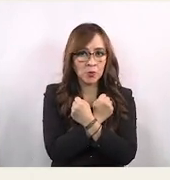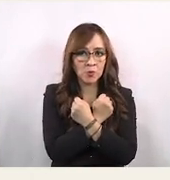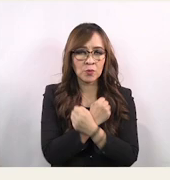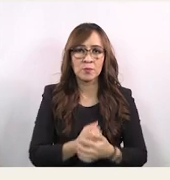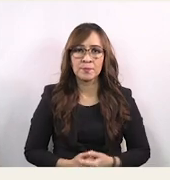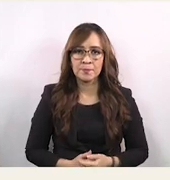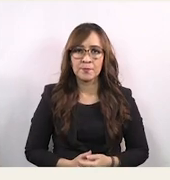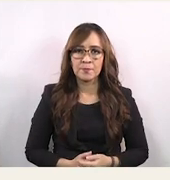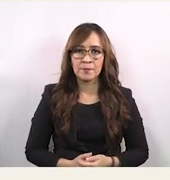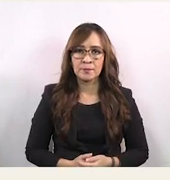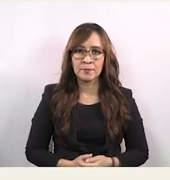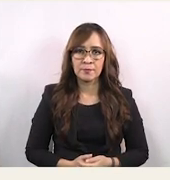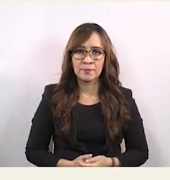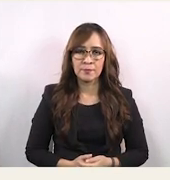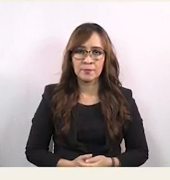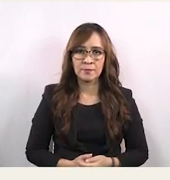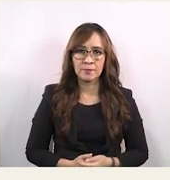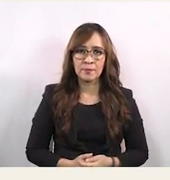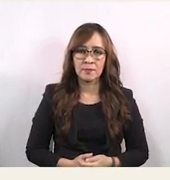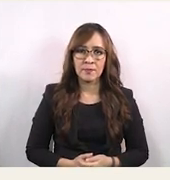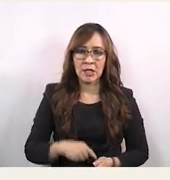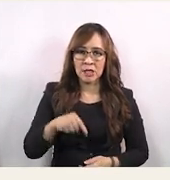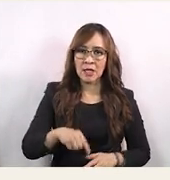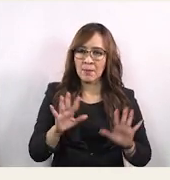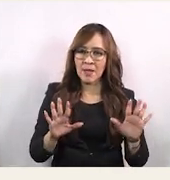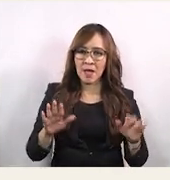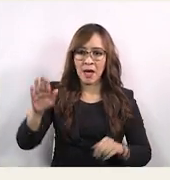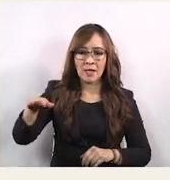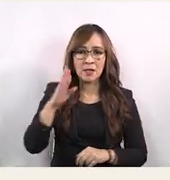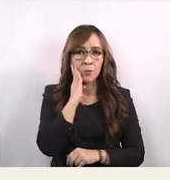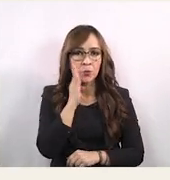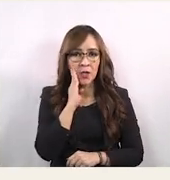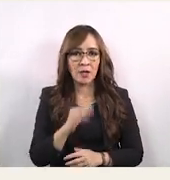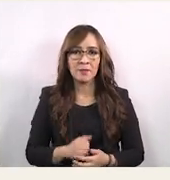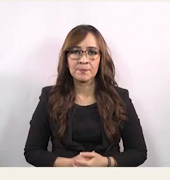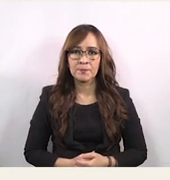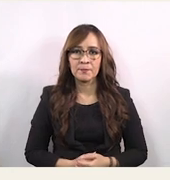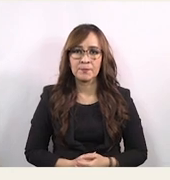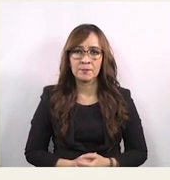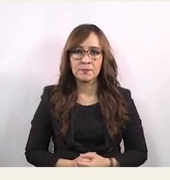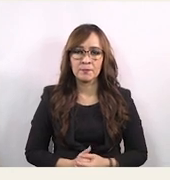Oh ya Hai tidak sedikit sekarang anak-anak muda